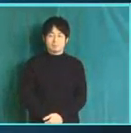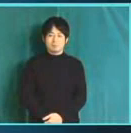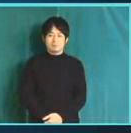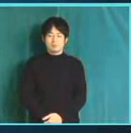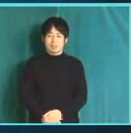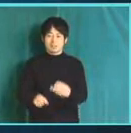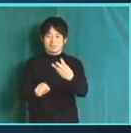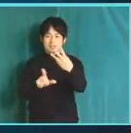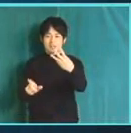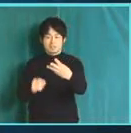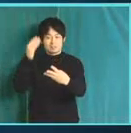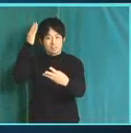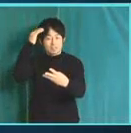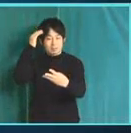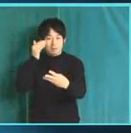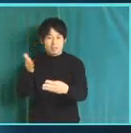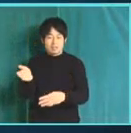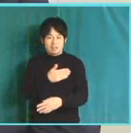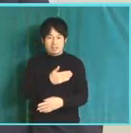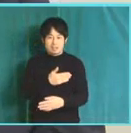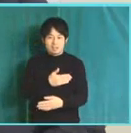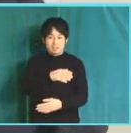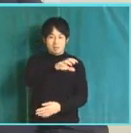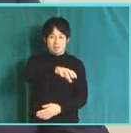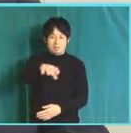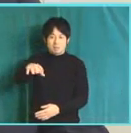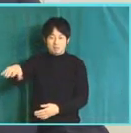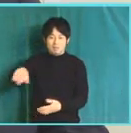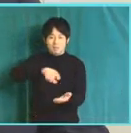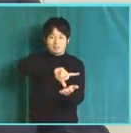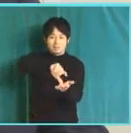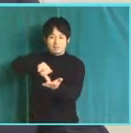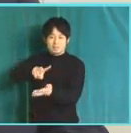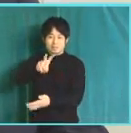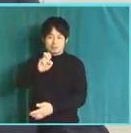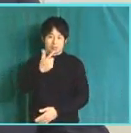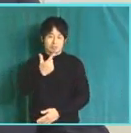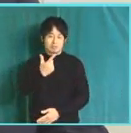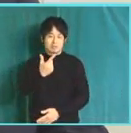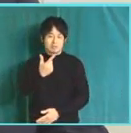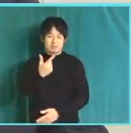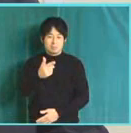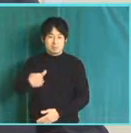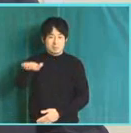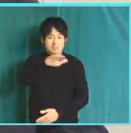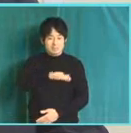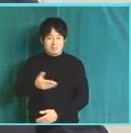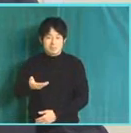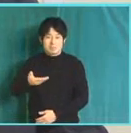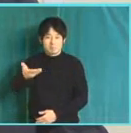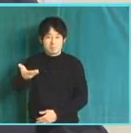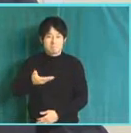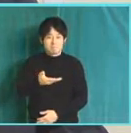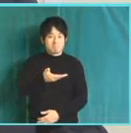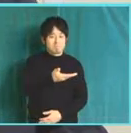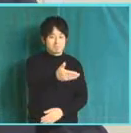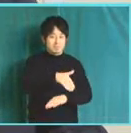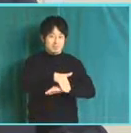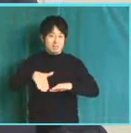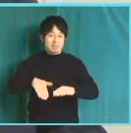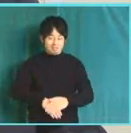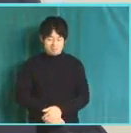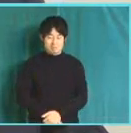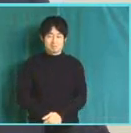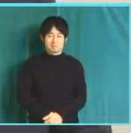。3月上旬から、26地区の自治体の皆様には、順次配布をする形となっております